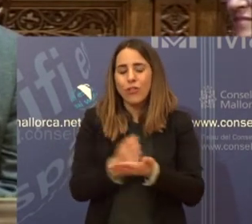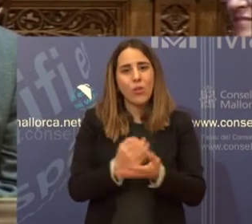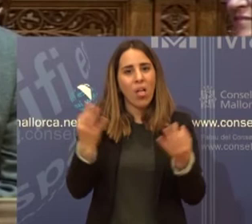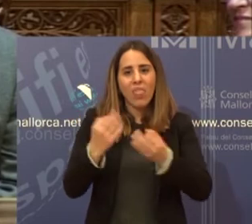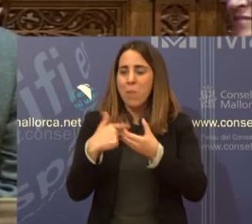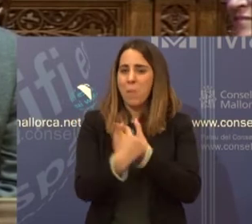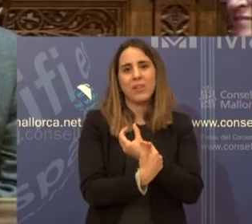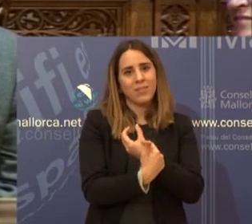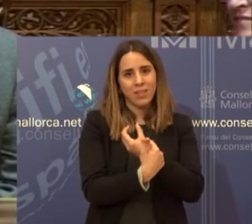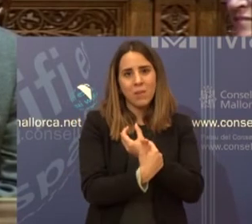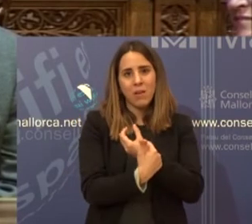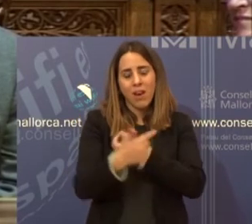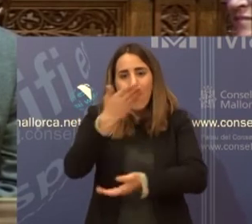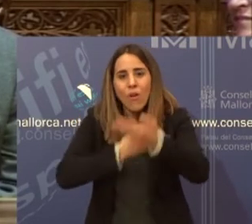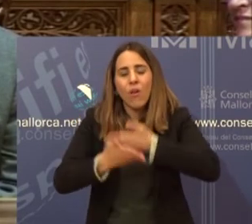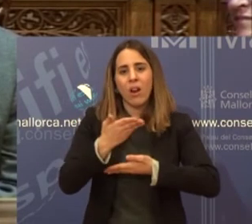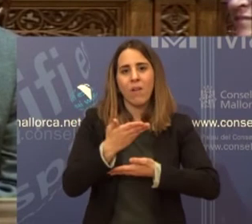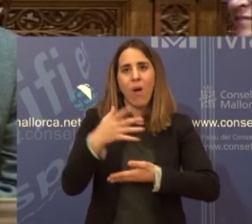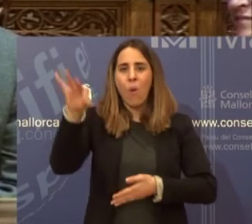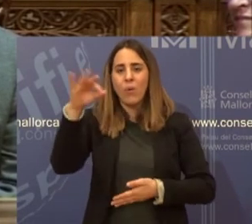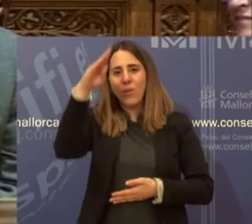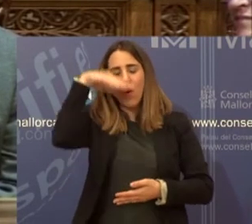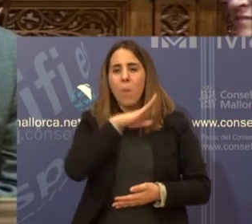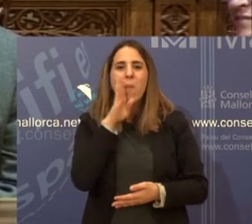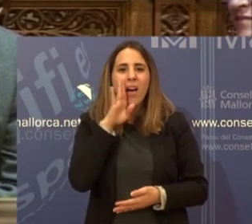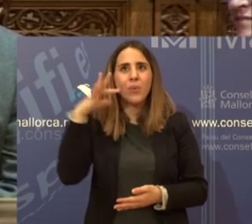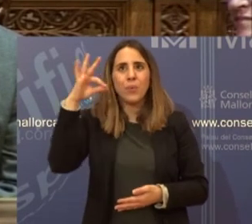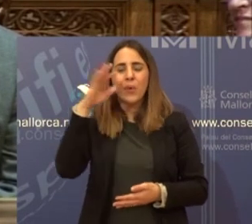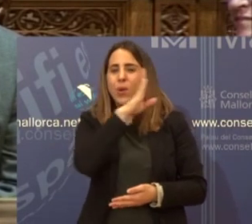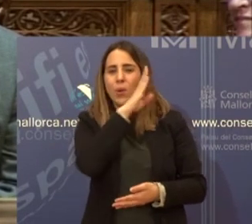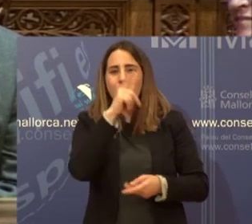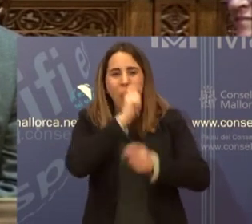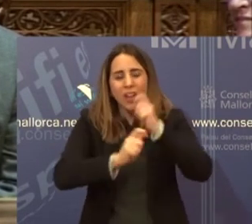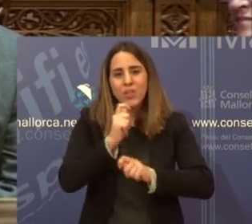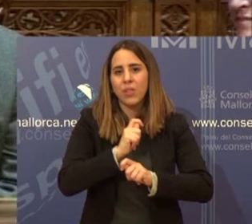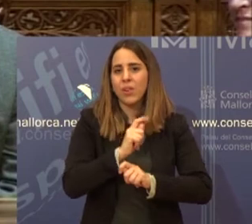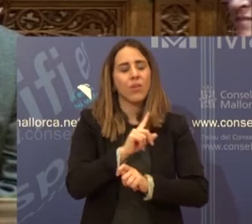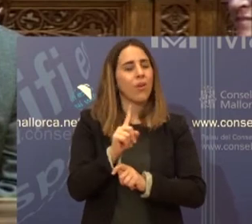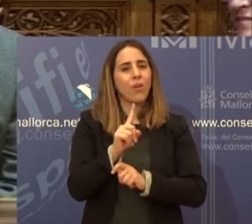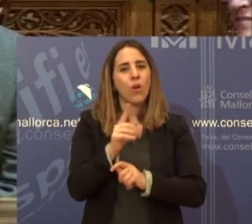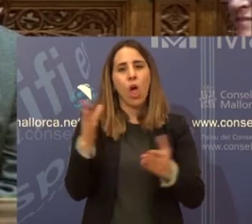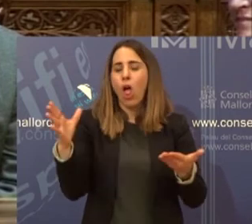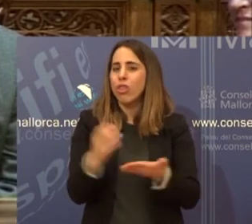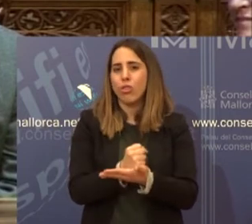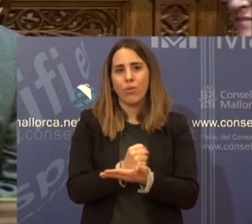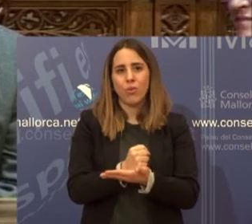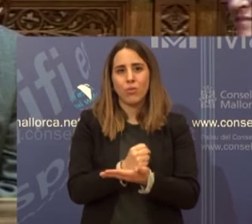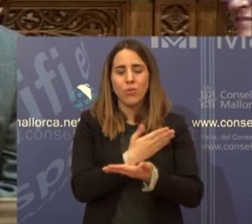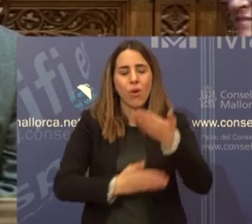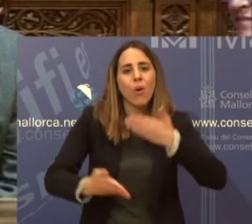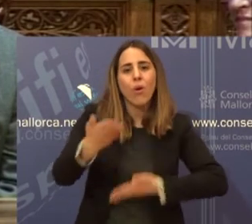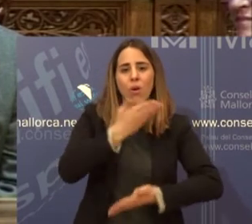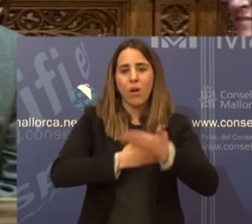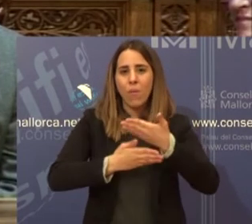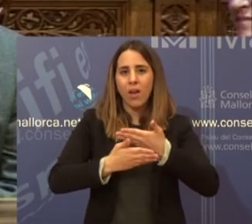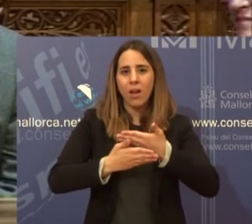tots que ens hi hem d'aferrar. No només són els pares, no només són associacions, sinó que són tots. I tots vol dir